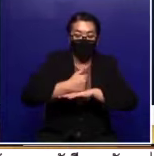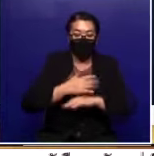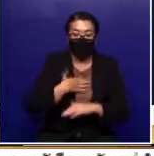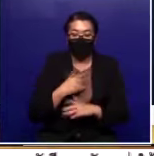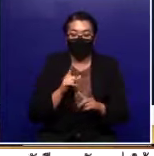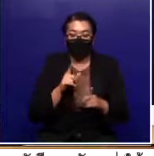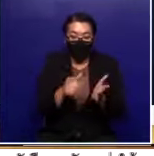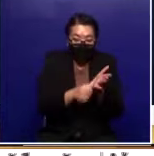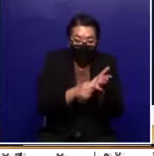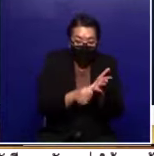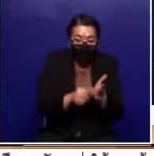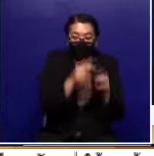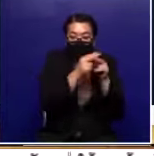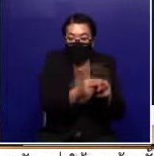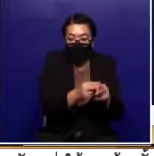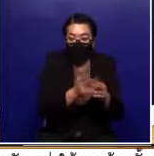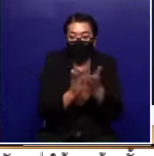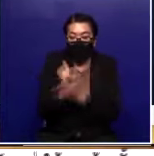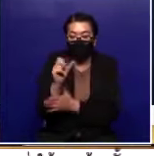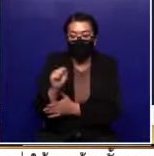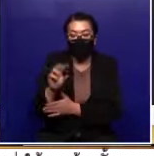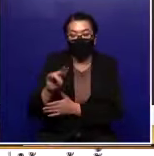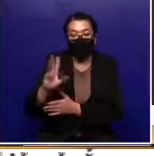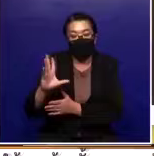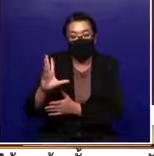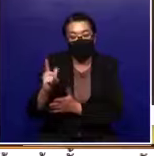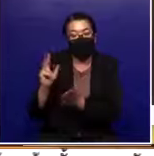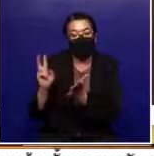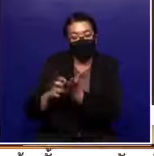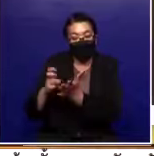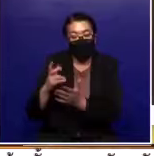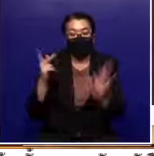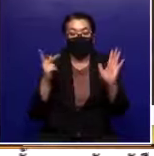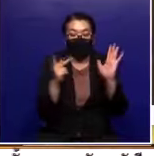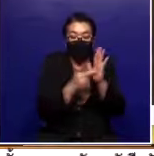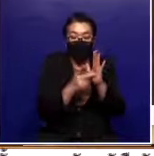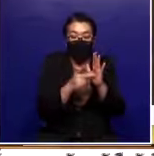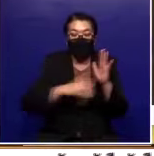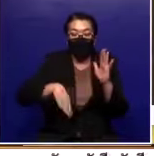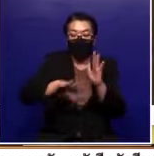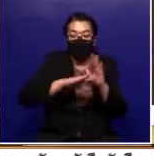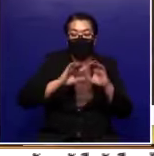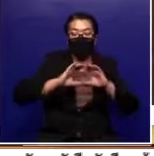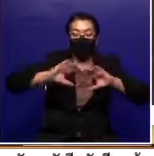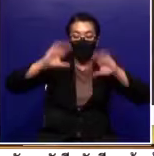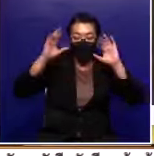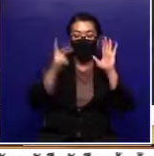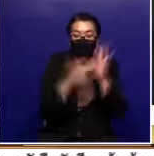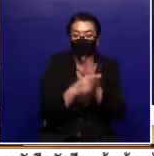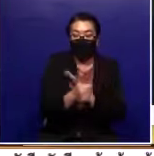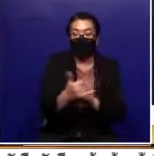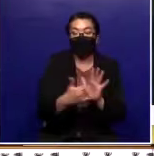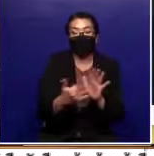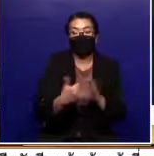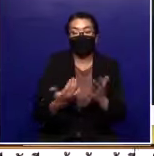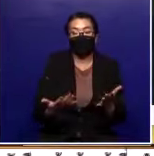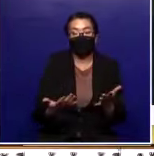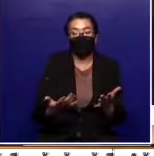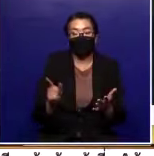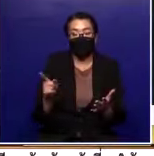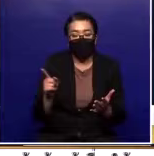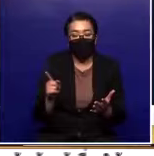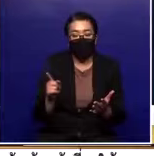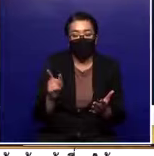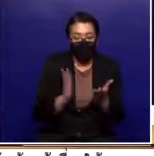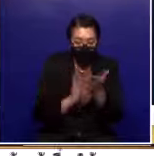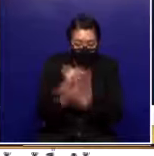แก้ไขกันท่านผ่านสนช.แต่เวลาท่านกู้ท่านผ่านครม.นี่ฮะท่านประธานครับเห็นไหมฮะมันไว้วางใจได้ยังไงนี่แ